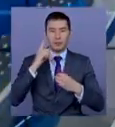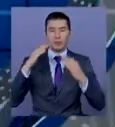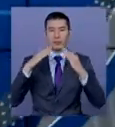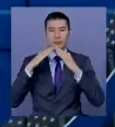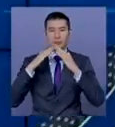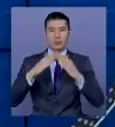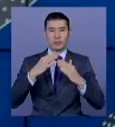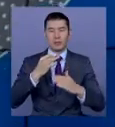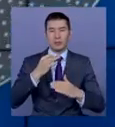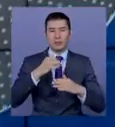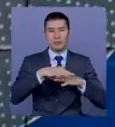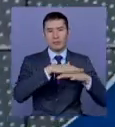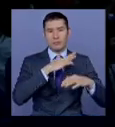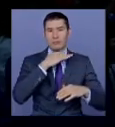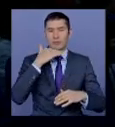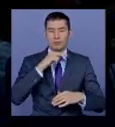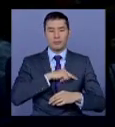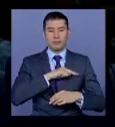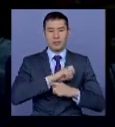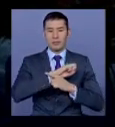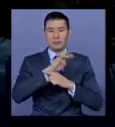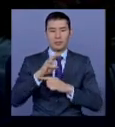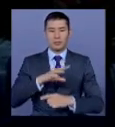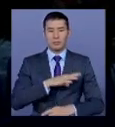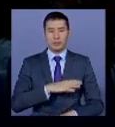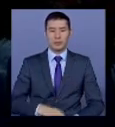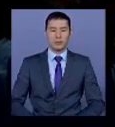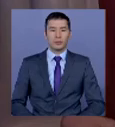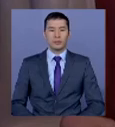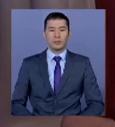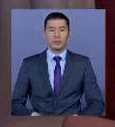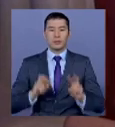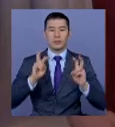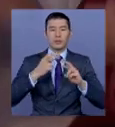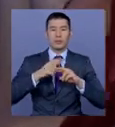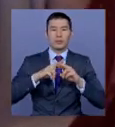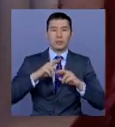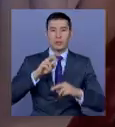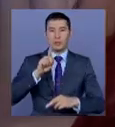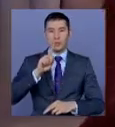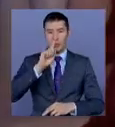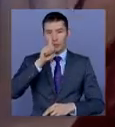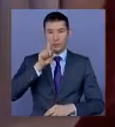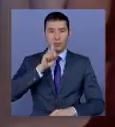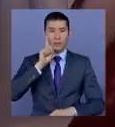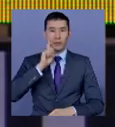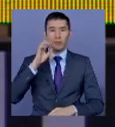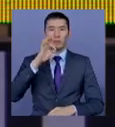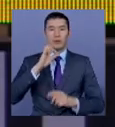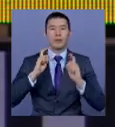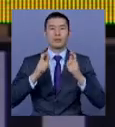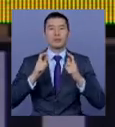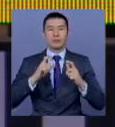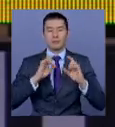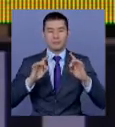қамтылған. Бұл туралы Алматы қаласы әкімінің орынбасары Ержан Бабақұмаров жастар жылын қорытындылауға арналған форумда айтты.